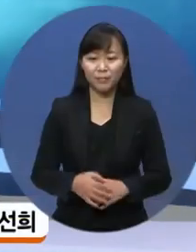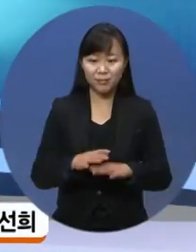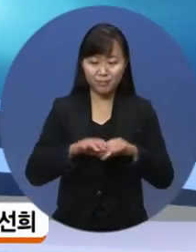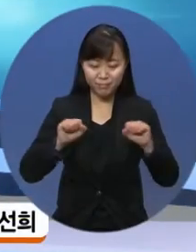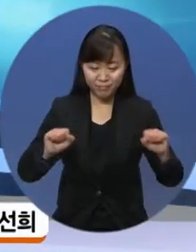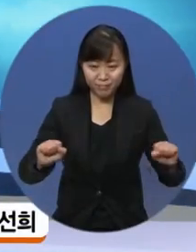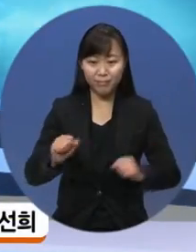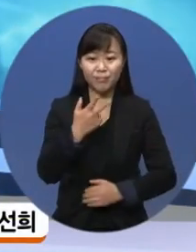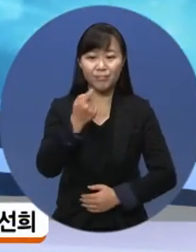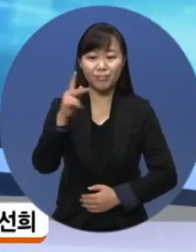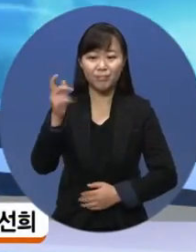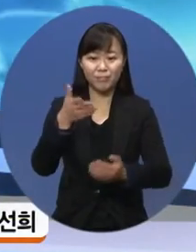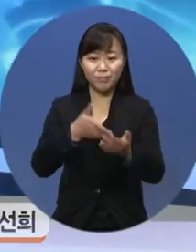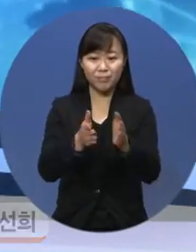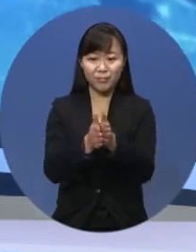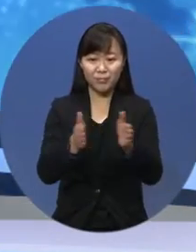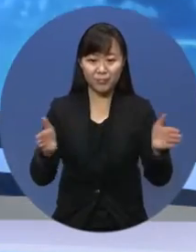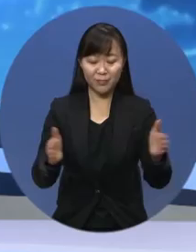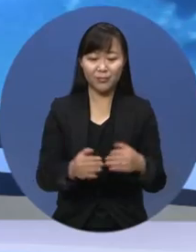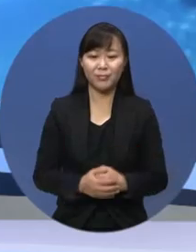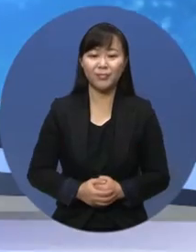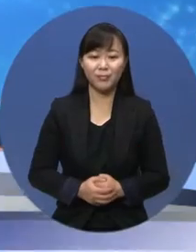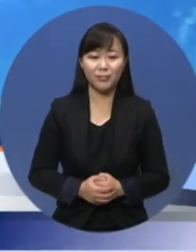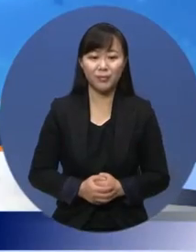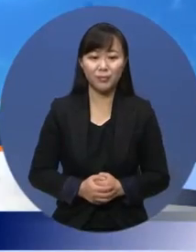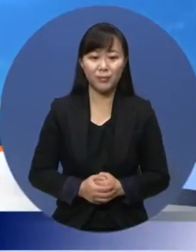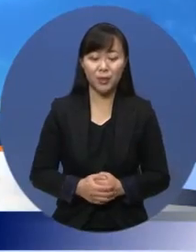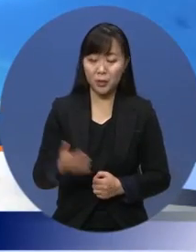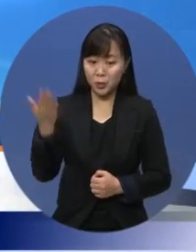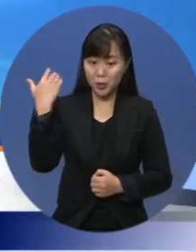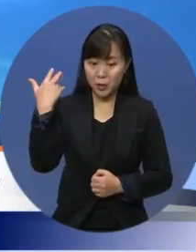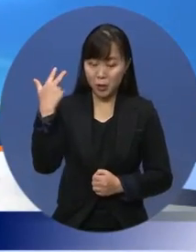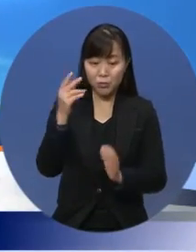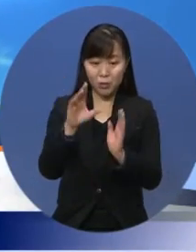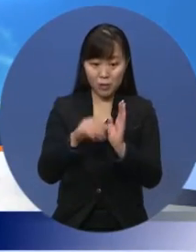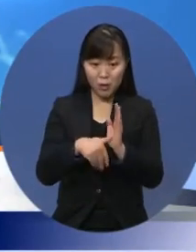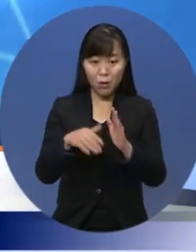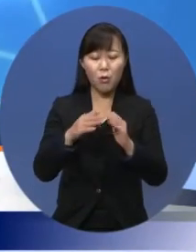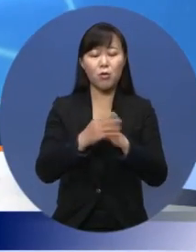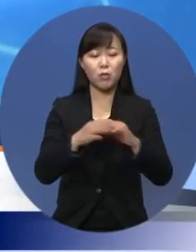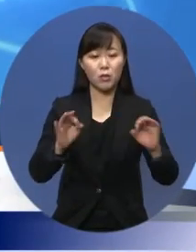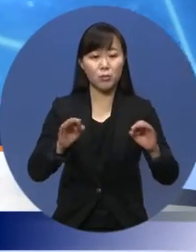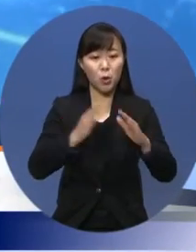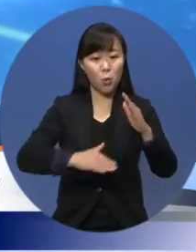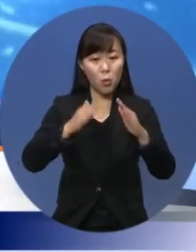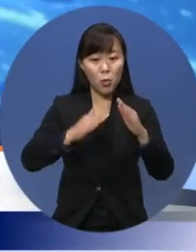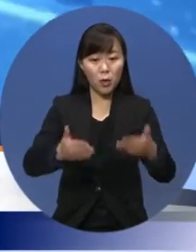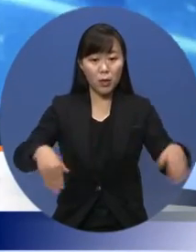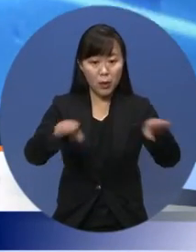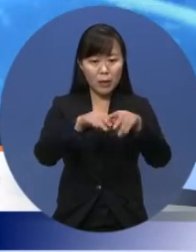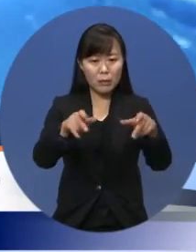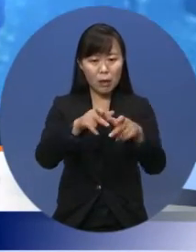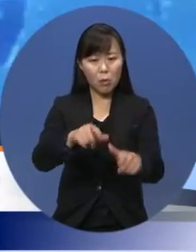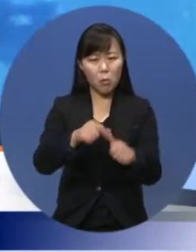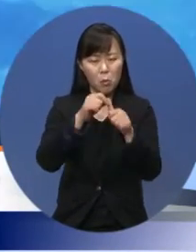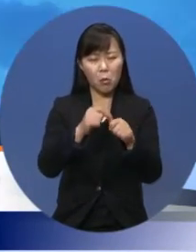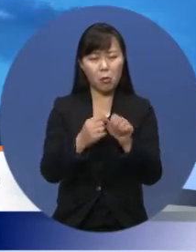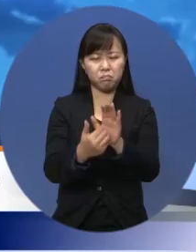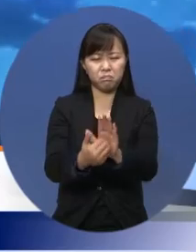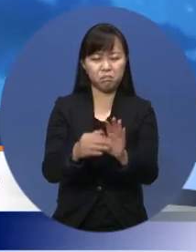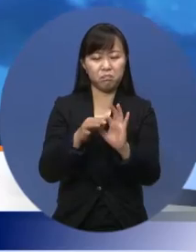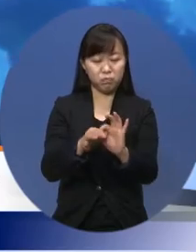시청자 여러분 안녕하십니까? 복지TV 뉴스입니다. 지난 뉴스에서 금융공공기관의 장애인 고용 기피 문제에 대한